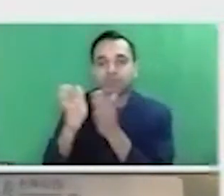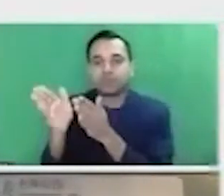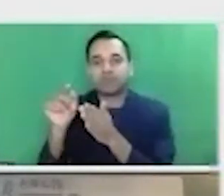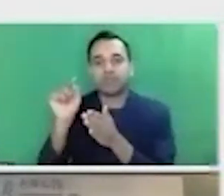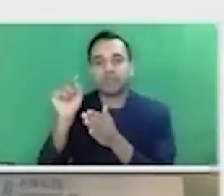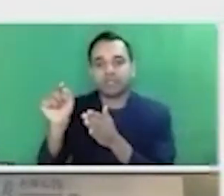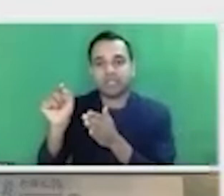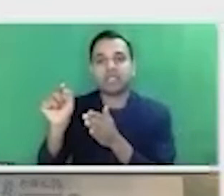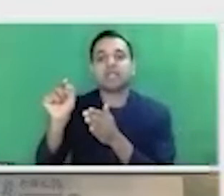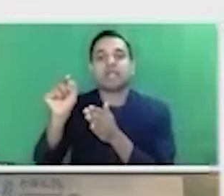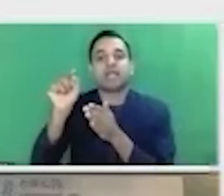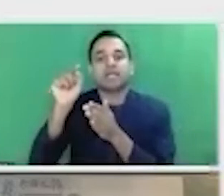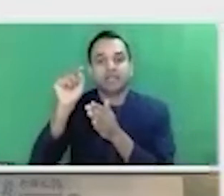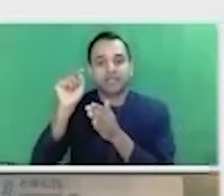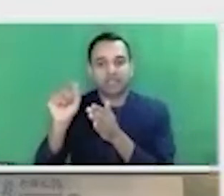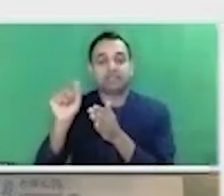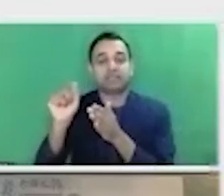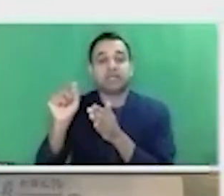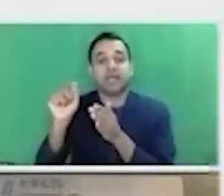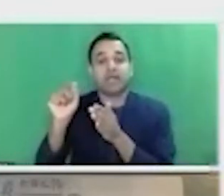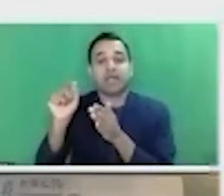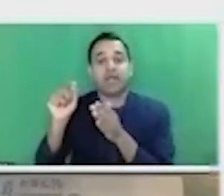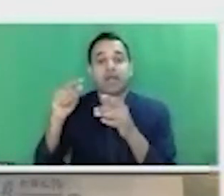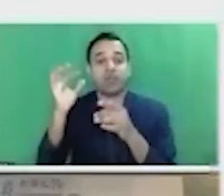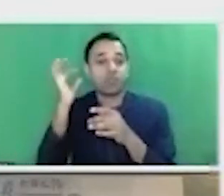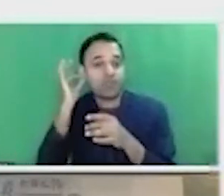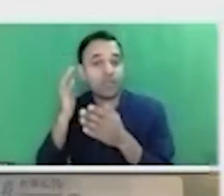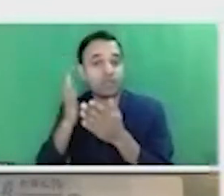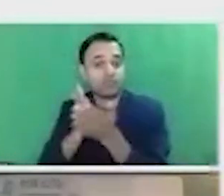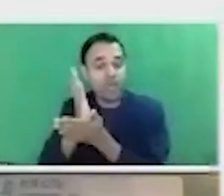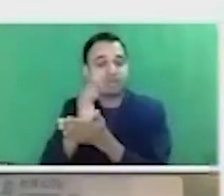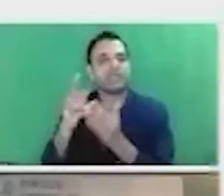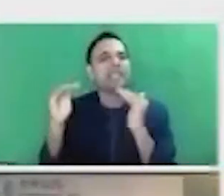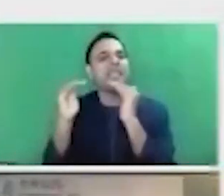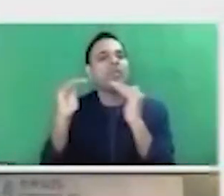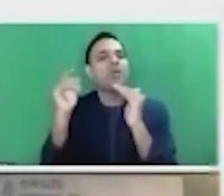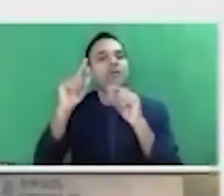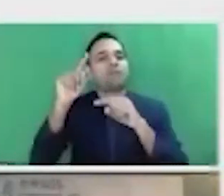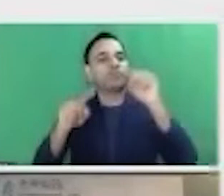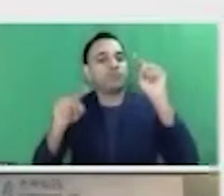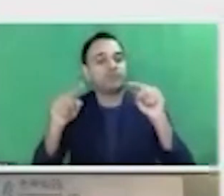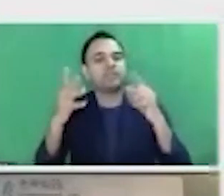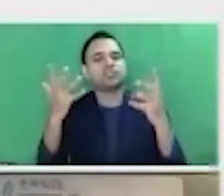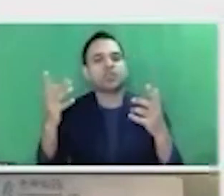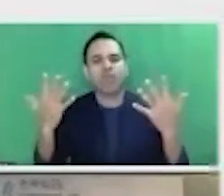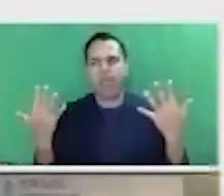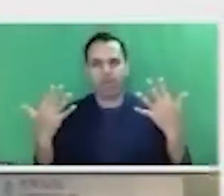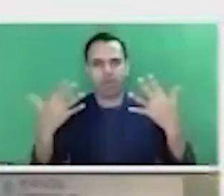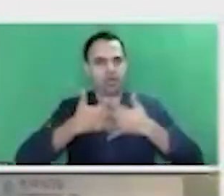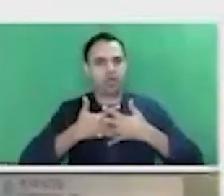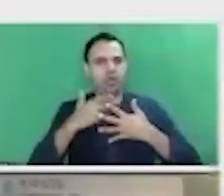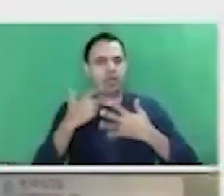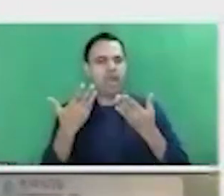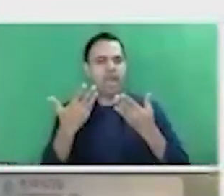وهنا نتحدث عن المساواة والتنوع الحيوي، كيف يمكن أن يتقاطع ذلك مع كل هذه العوامل؟